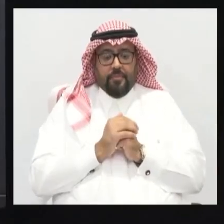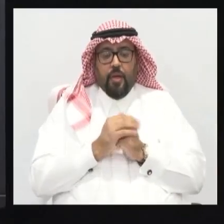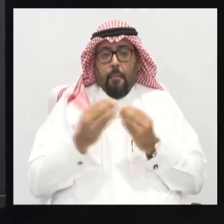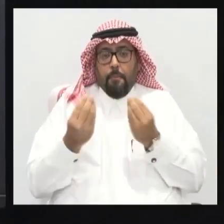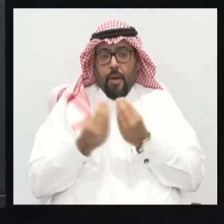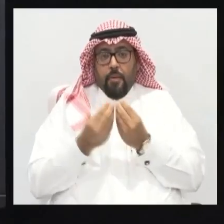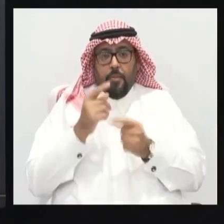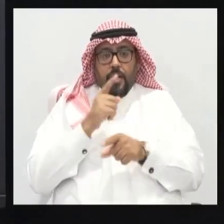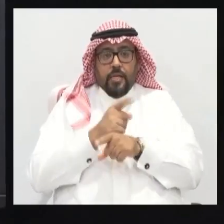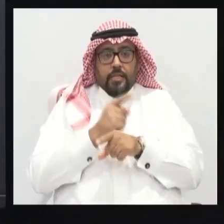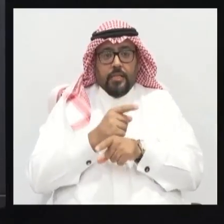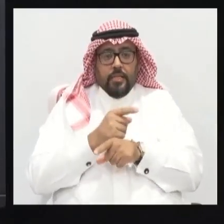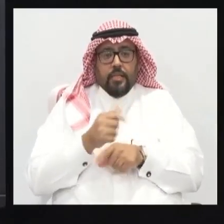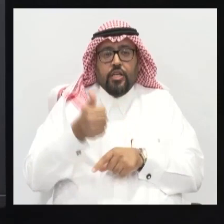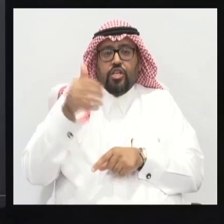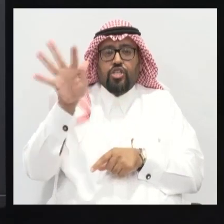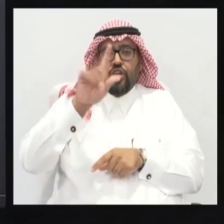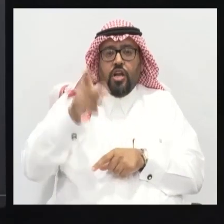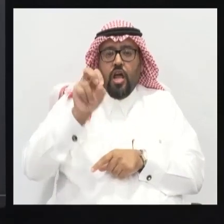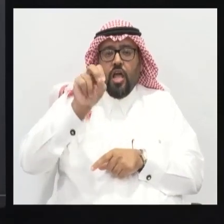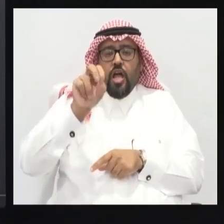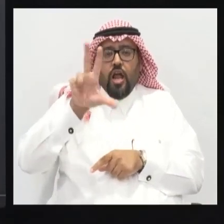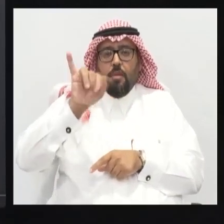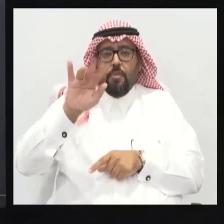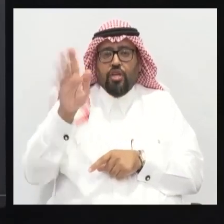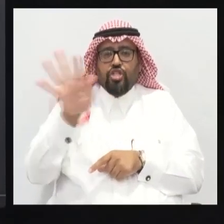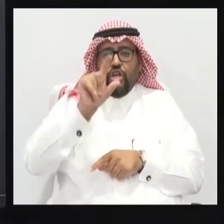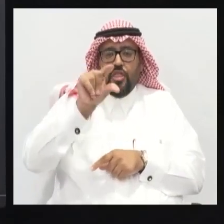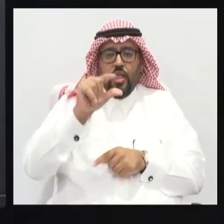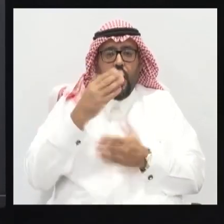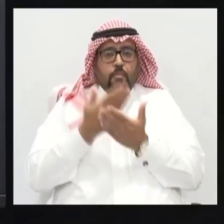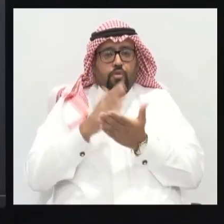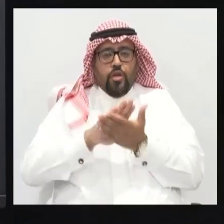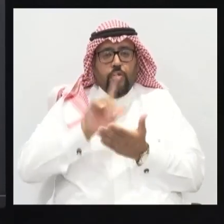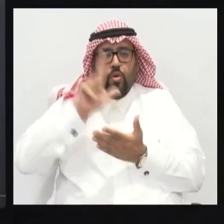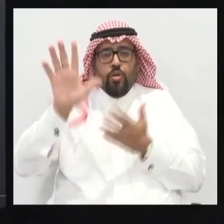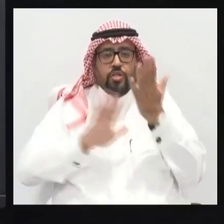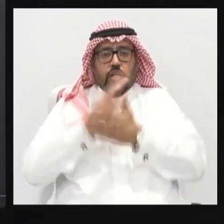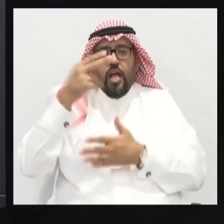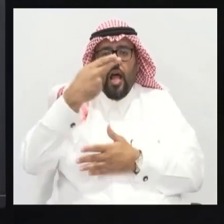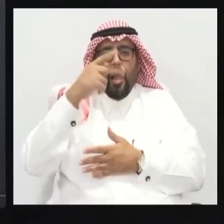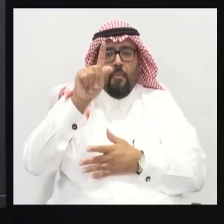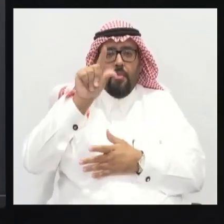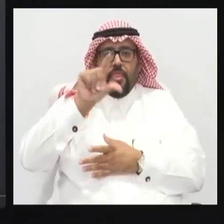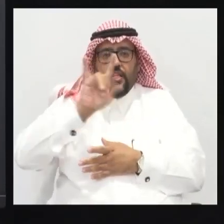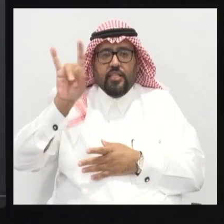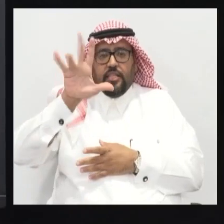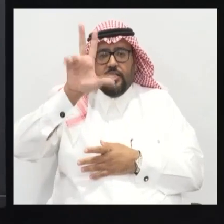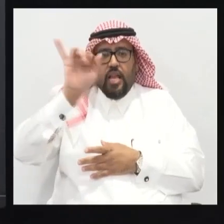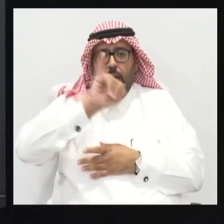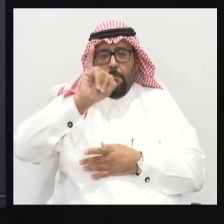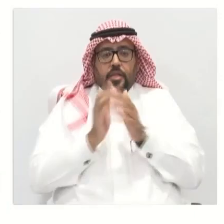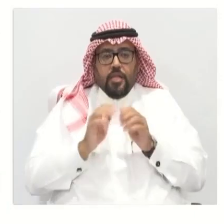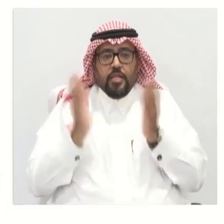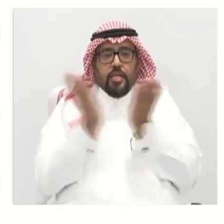معكم معلمتكم اشراق المرشد استاذ لغه الاشاره عبد السلام المغانم ماده الدراسات